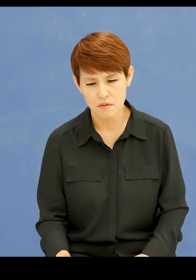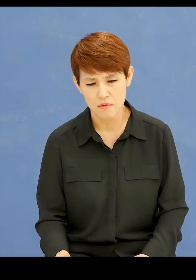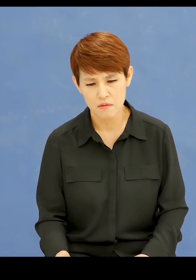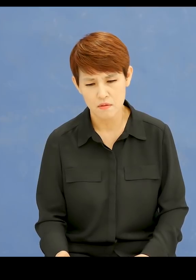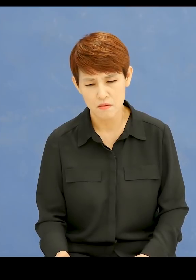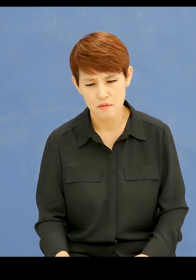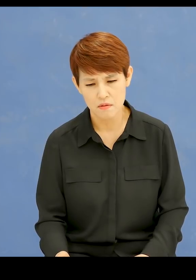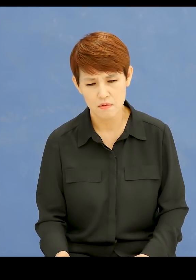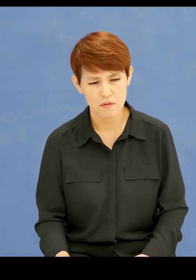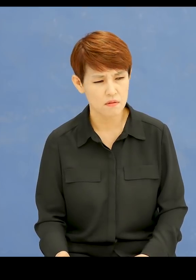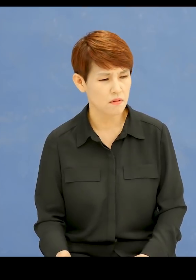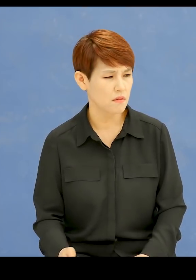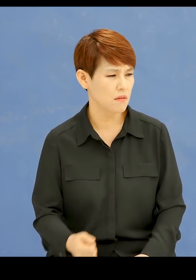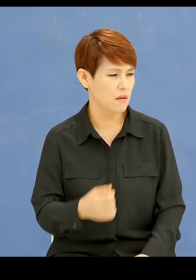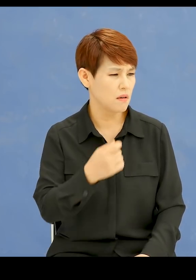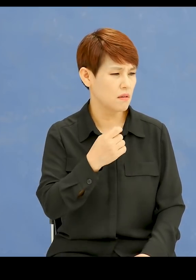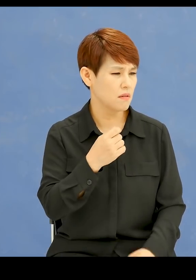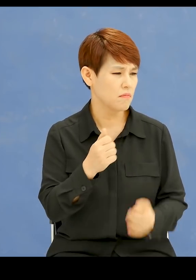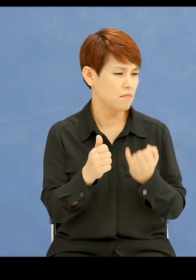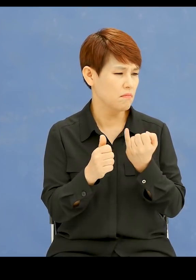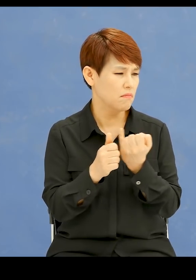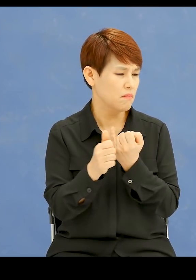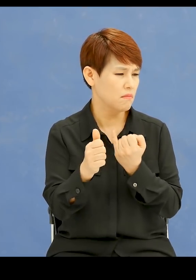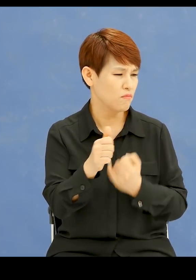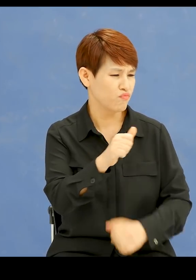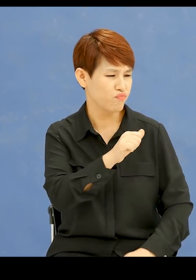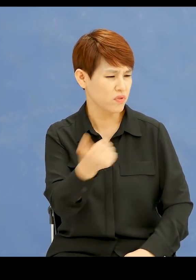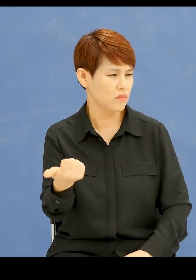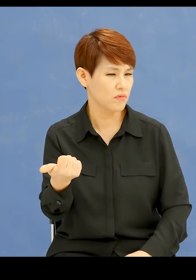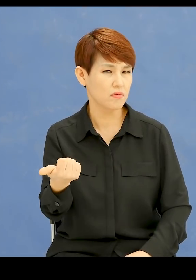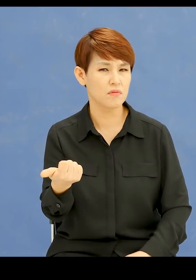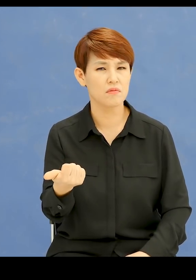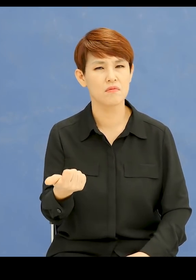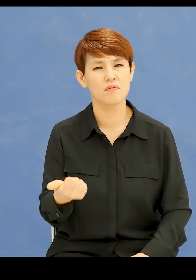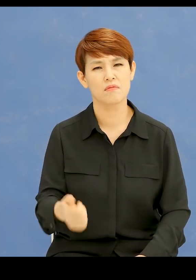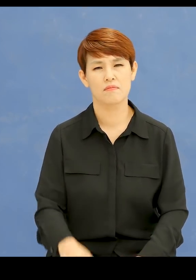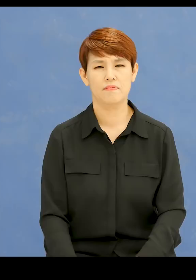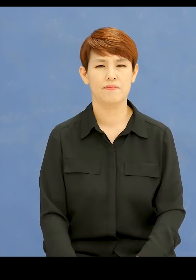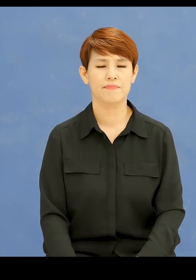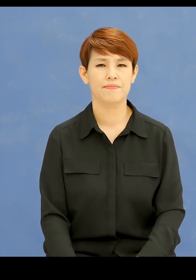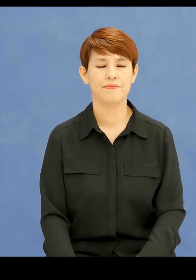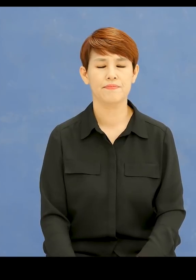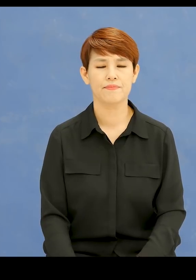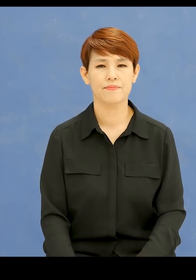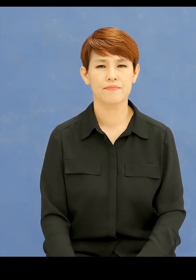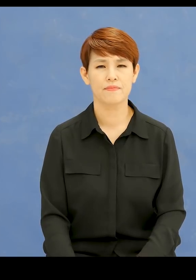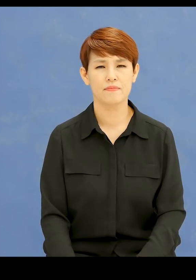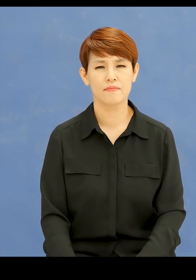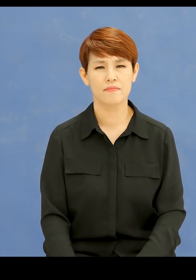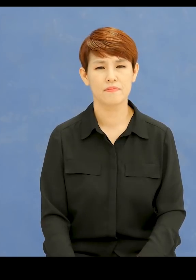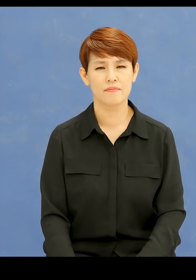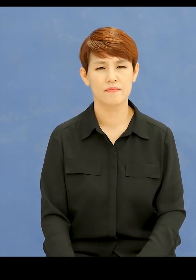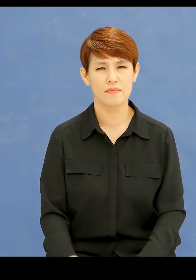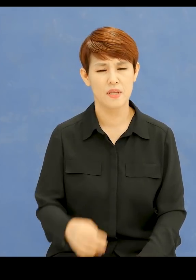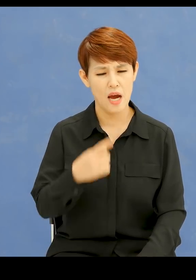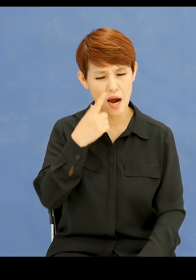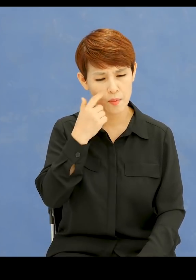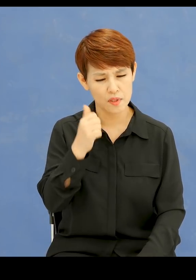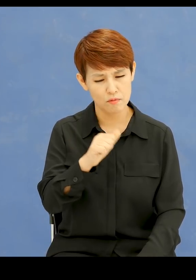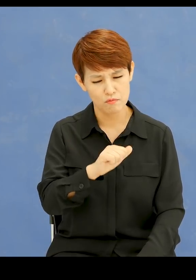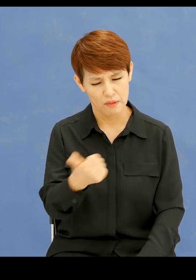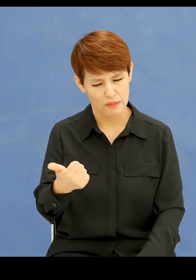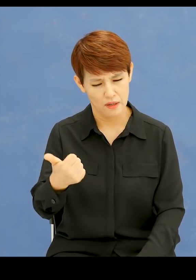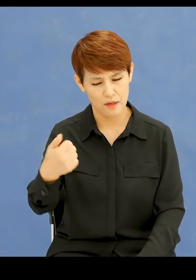그러면서 니네 아버지가 돌아가셨댄다라고 한마디를 떨면서 하시더라고요. 아버지가